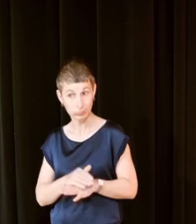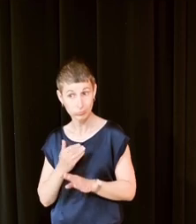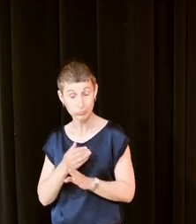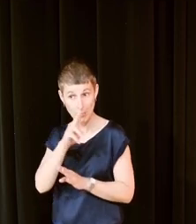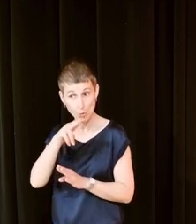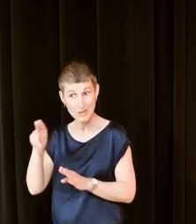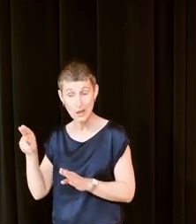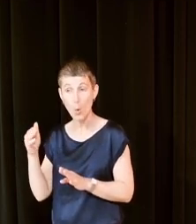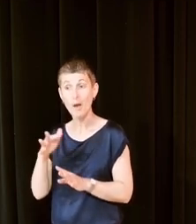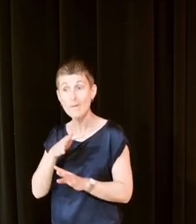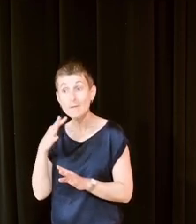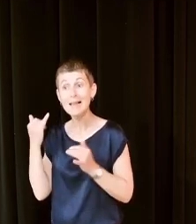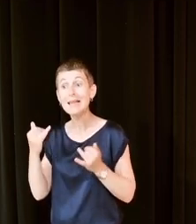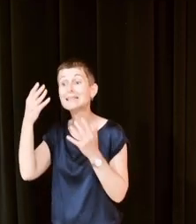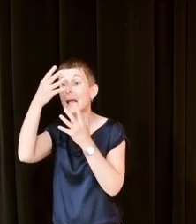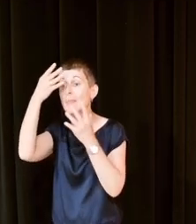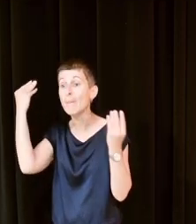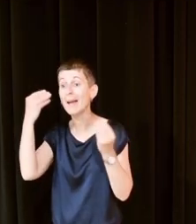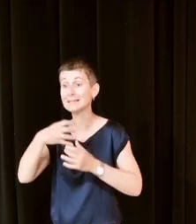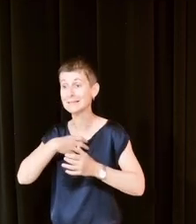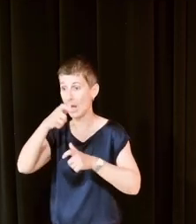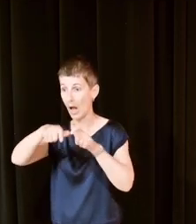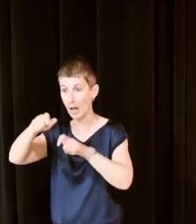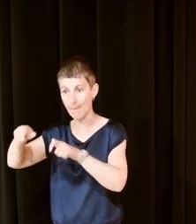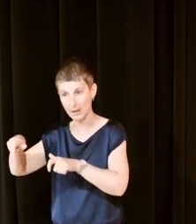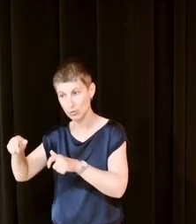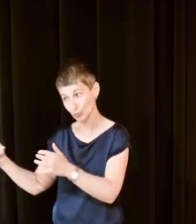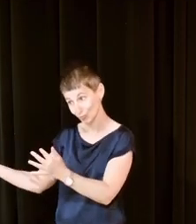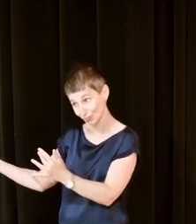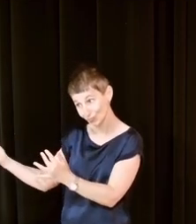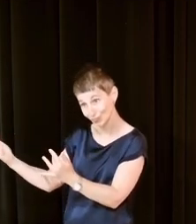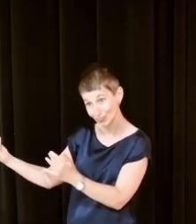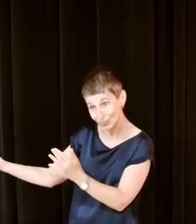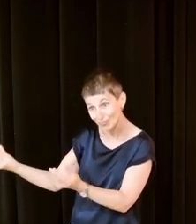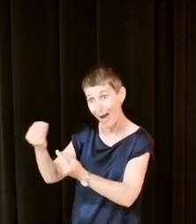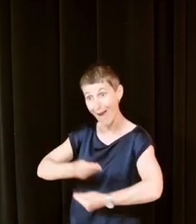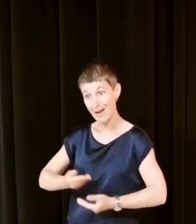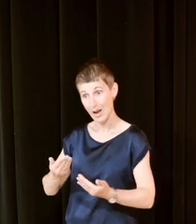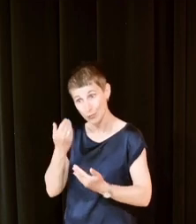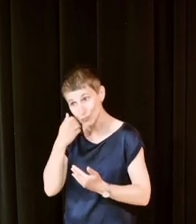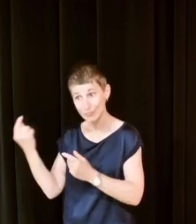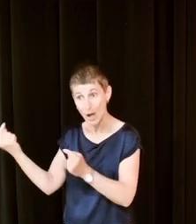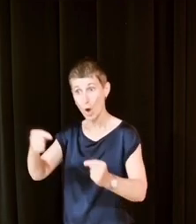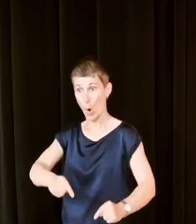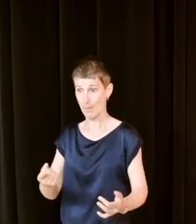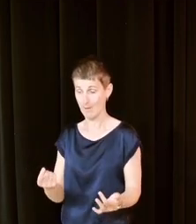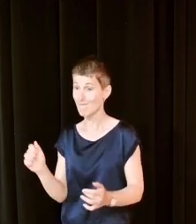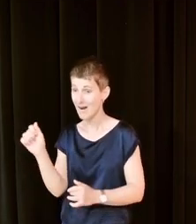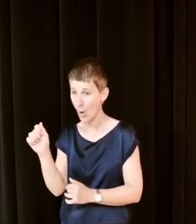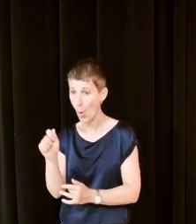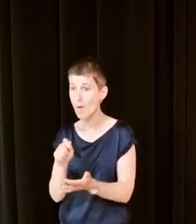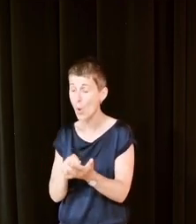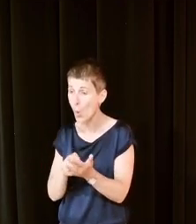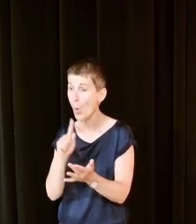jetzt demenzerkrankte Menschen ins Museum sozusagen auffordern zu kommen, weil man weiß, dass wenn